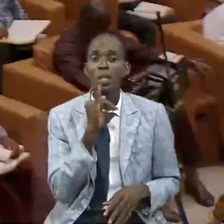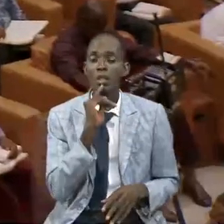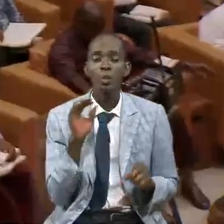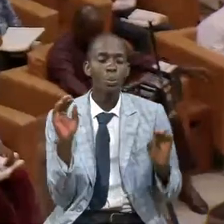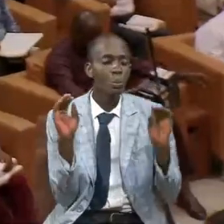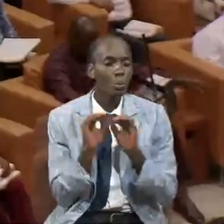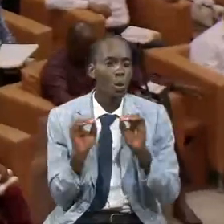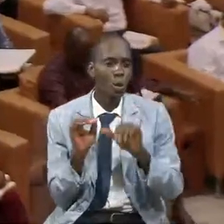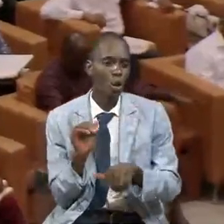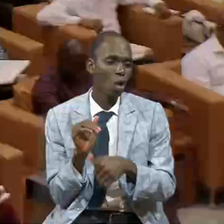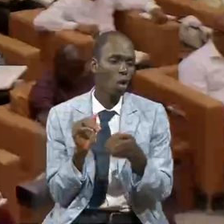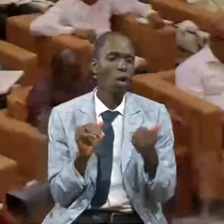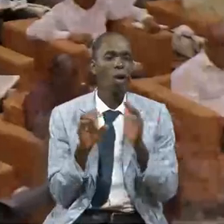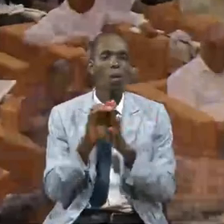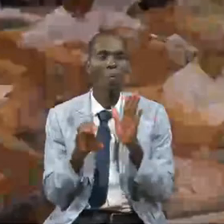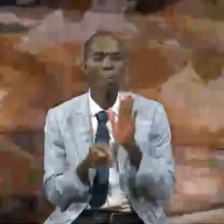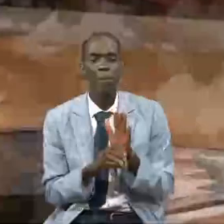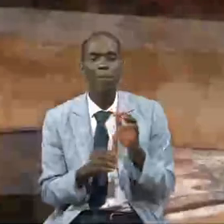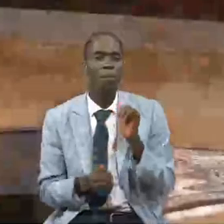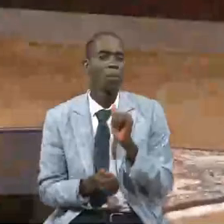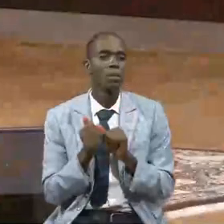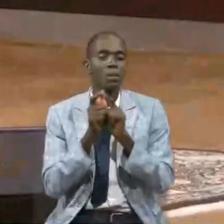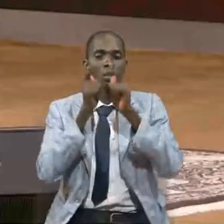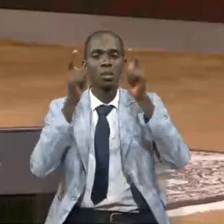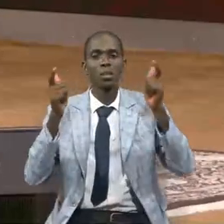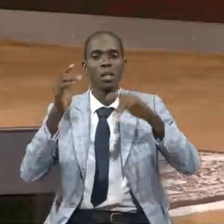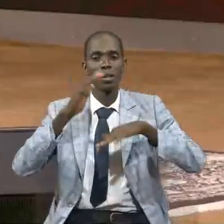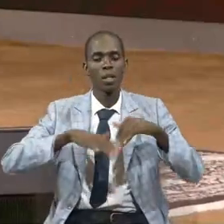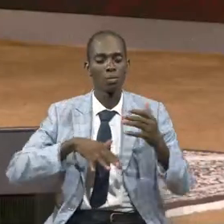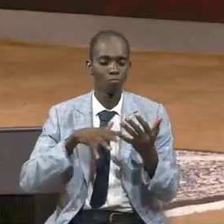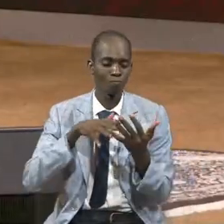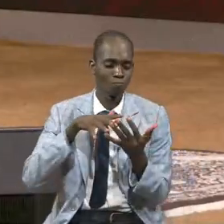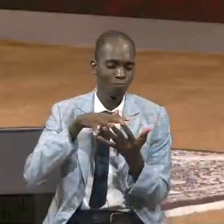d'autre commandement plus grand que ceux-là.